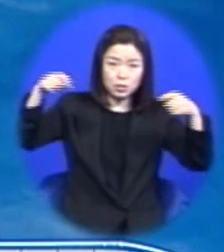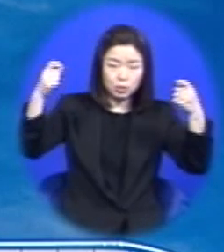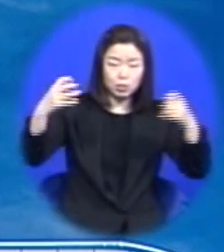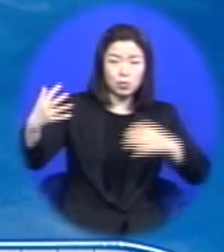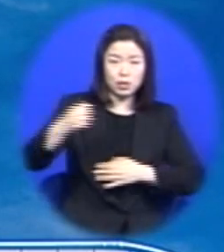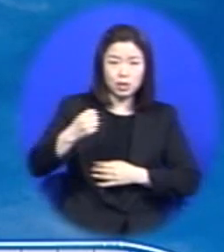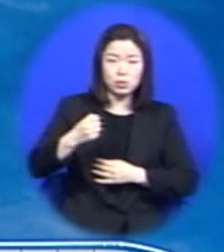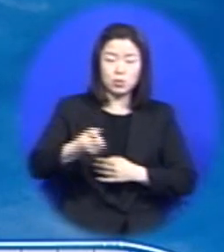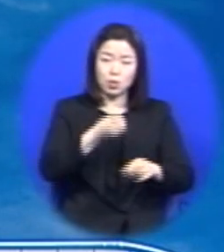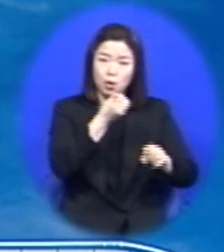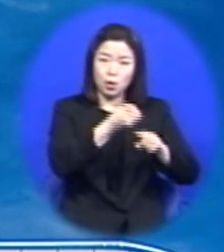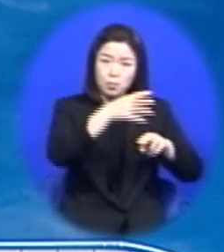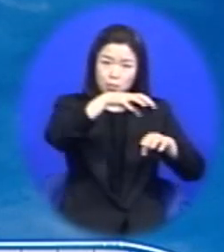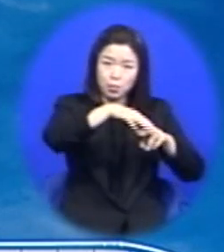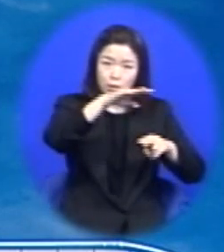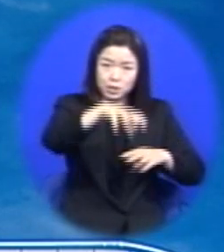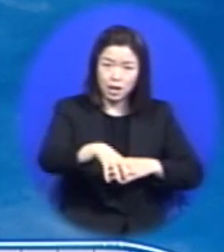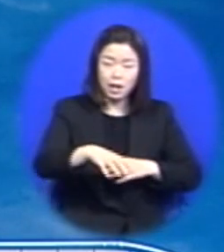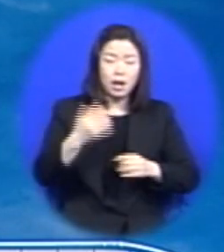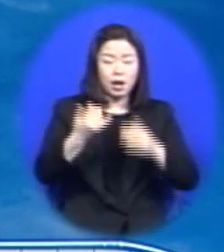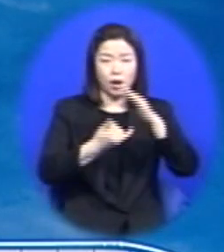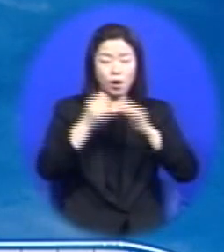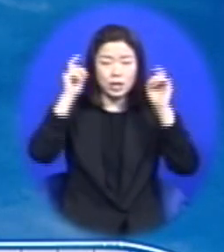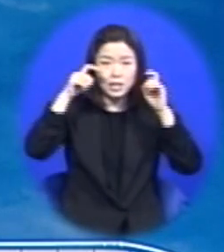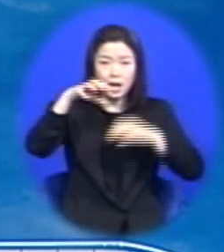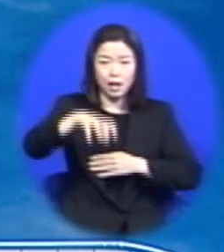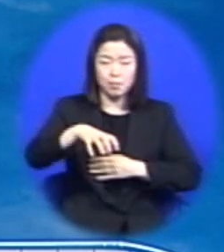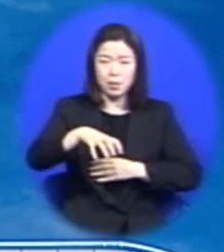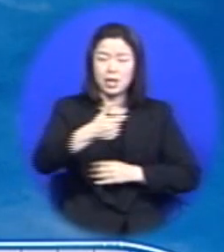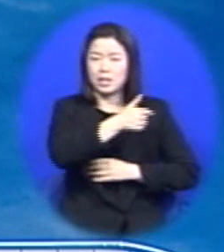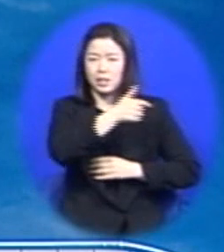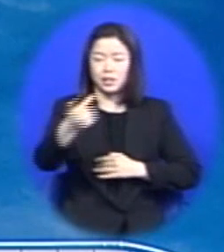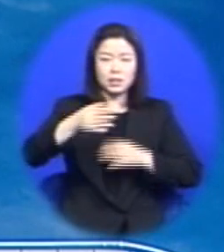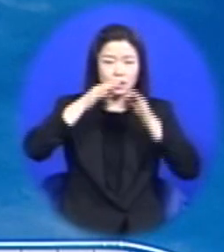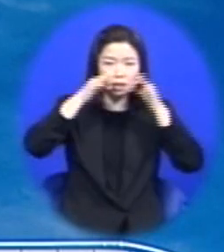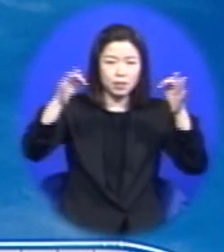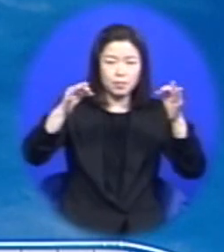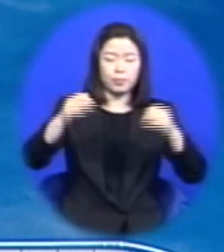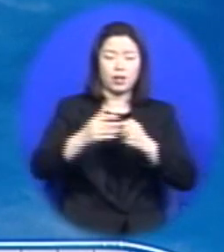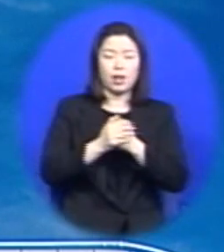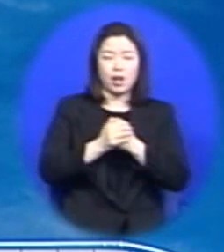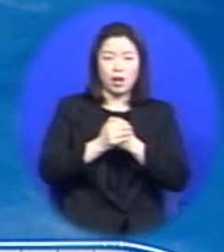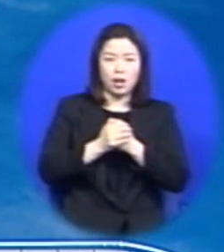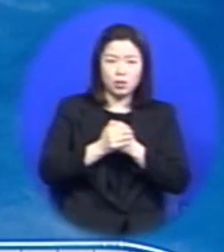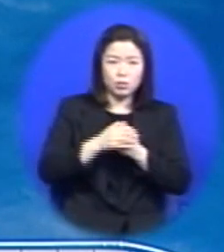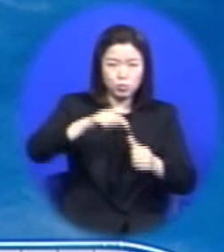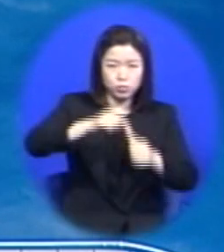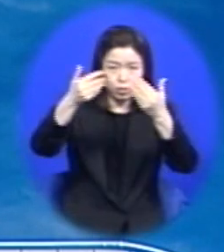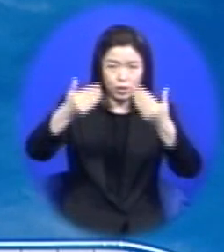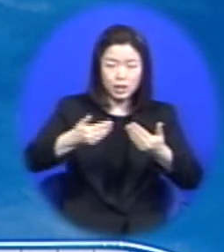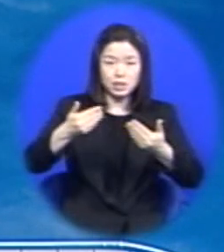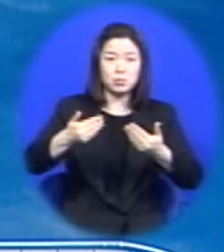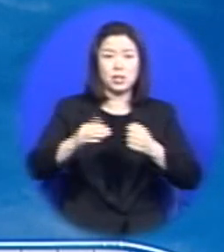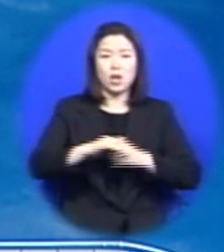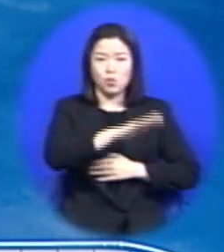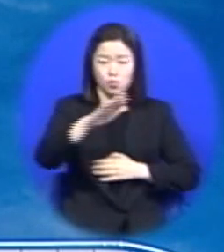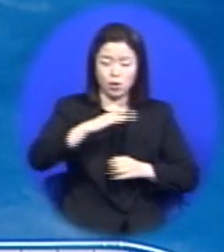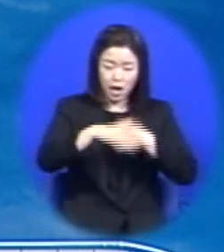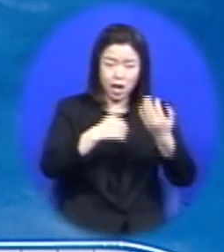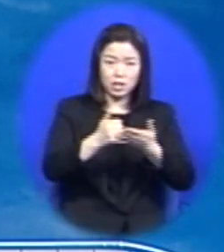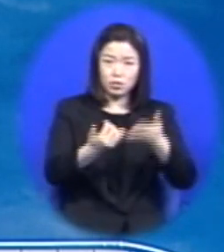앞과 어린 양 앞에 서서 큰 소리로 외쳐 가로되 구원하심이 보좌에 앉으신 우리 하나님과 어린